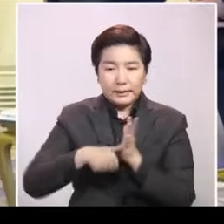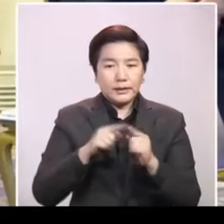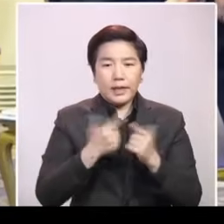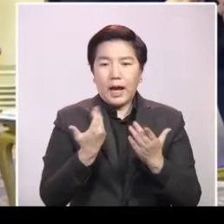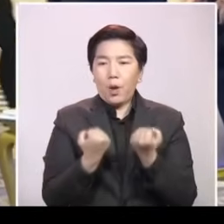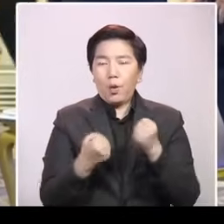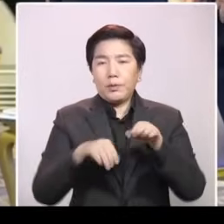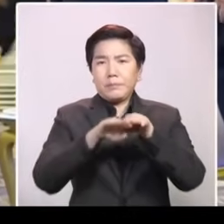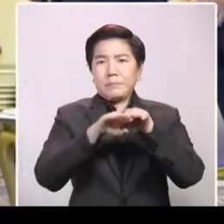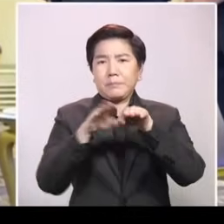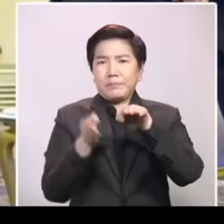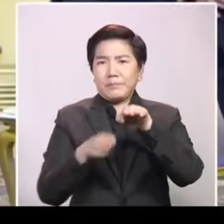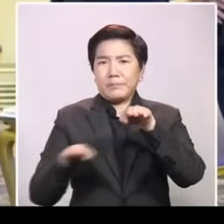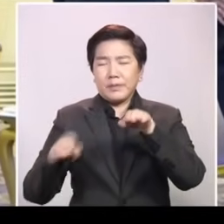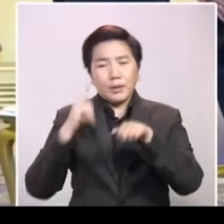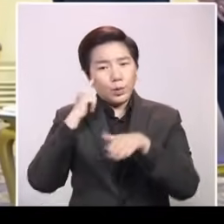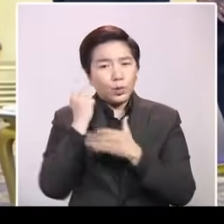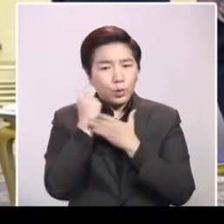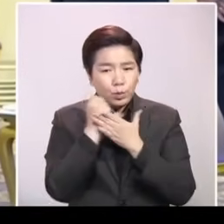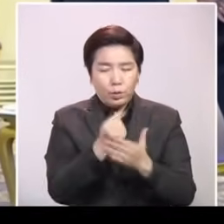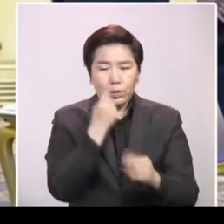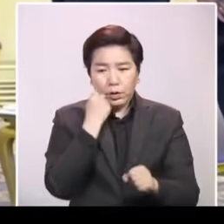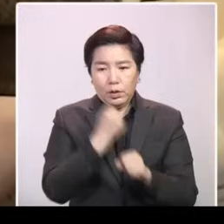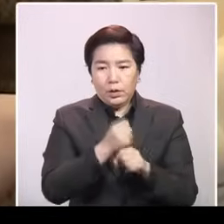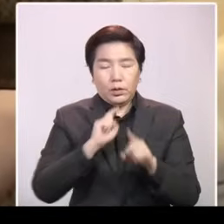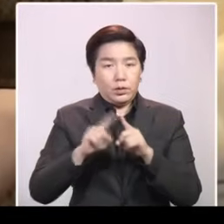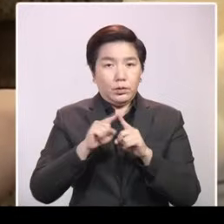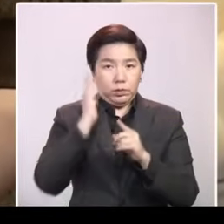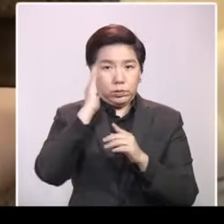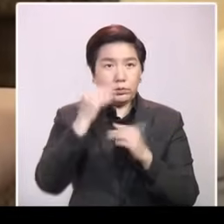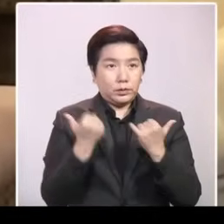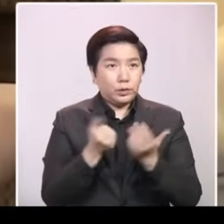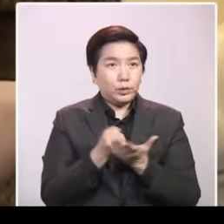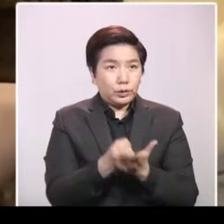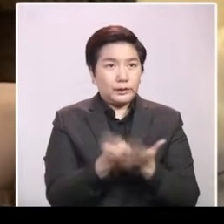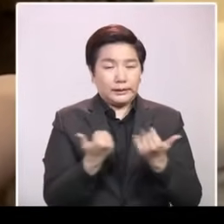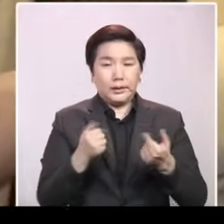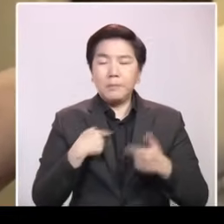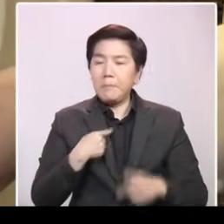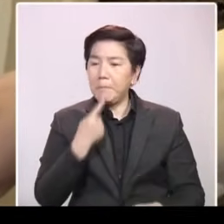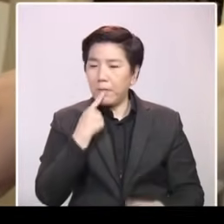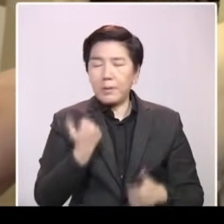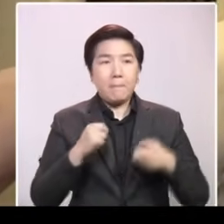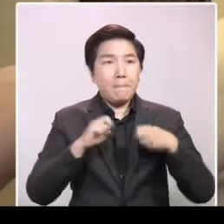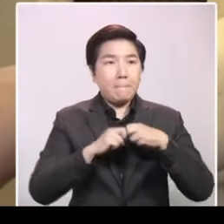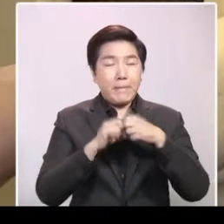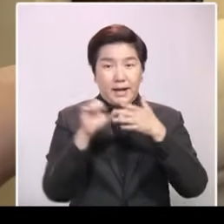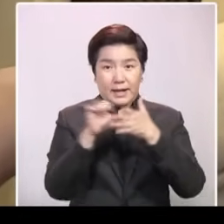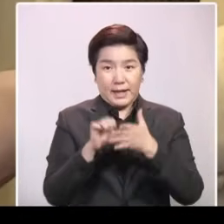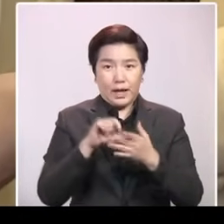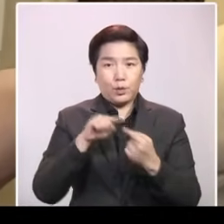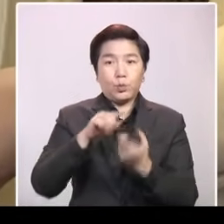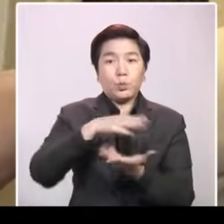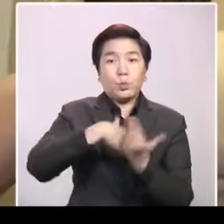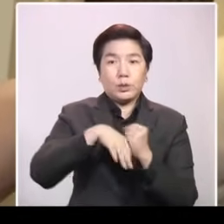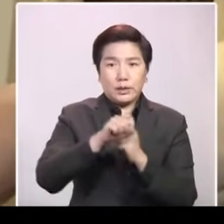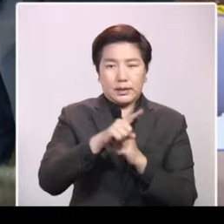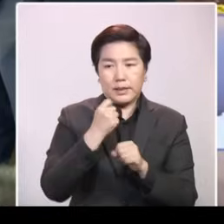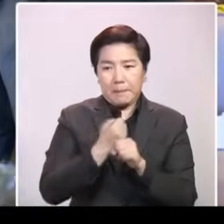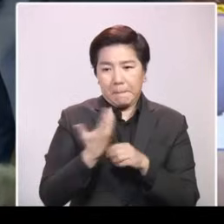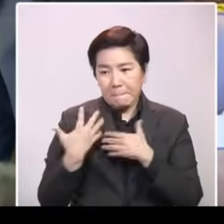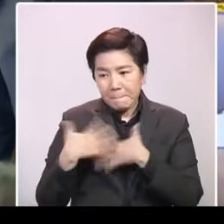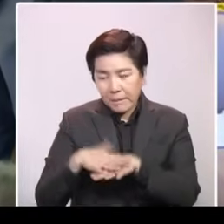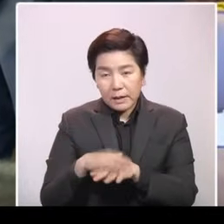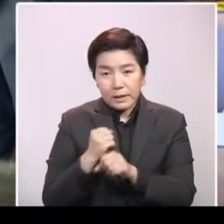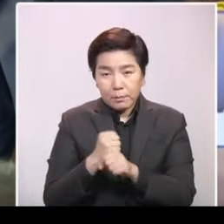ของรถกระบะอันนี้ก็จะมีแนวทางช่วยเหลือออกมาเพิ่มเติมหลังจากนี้ด้วยนะคะนายพิชัยบอกว่าการแก้ปัญหาเศรษฐกิจจะมีการประสานการทำ